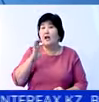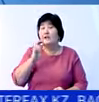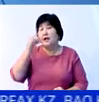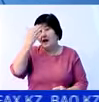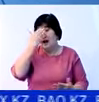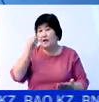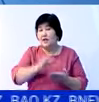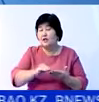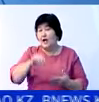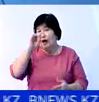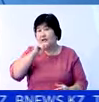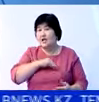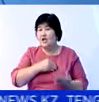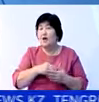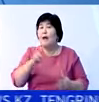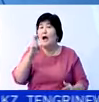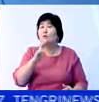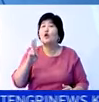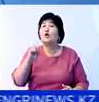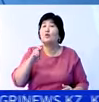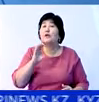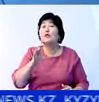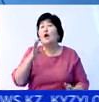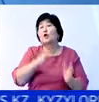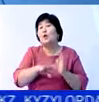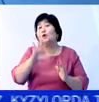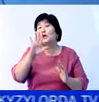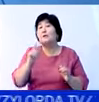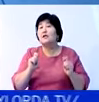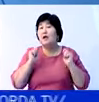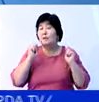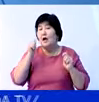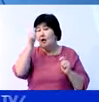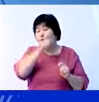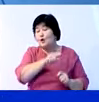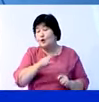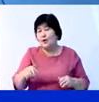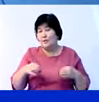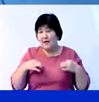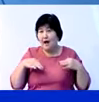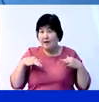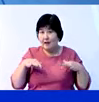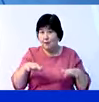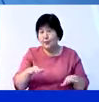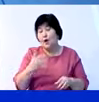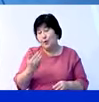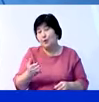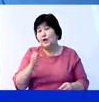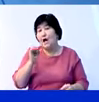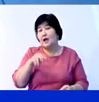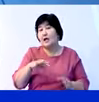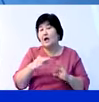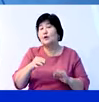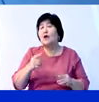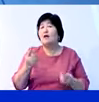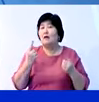жазушысы Қазақстанның еңбек ері Әбдімәл Нұрпейісовтің 95 жылдық мерейтойы жыл көлемінде аталып өтуде. Осыған орай Арал ауданында